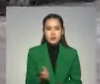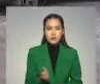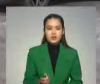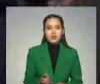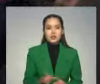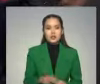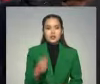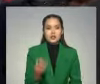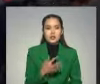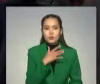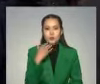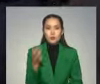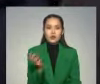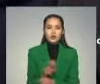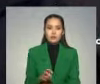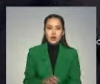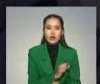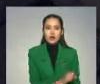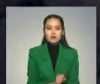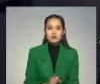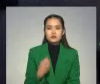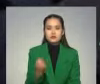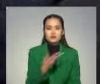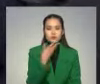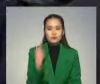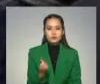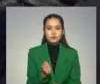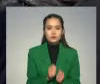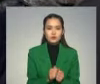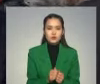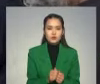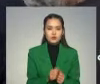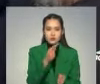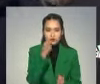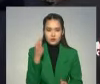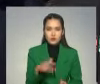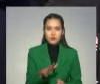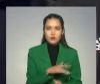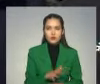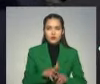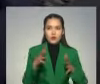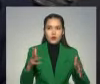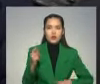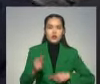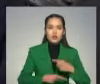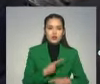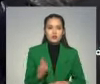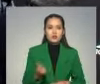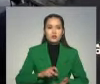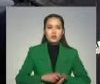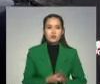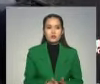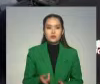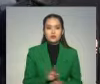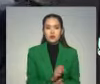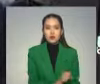на 4 приходит тебе уже отказ. Там даже не надо 15 минут ждать. Вот сразу только все забил, заходишь в личный кабинет, тебе уже